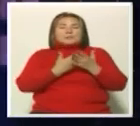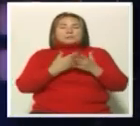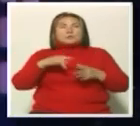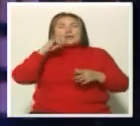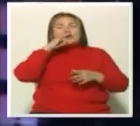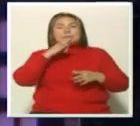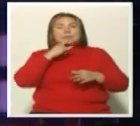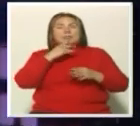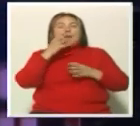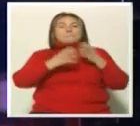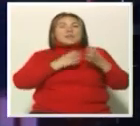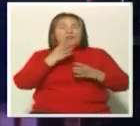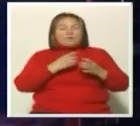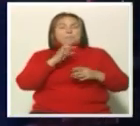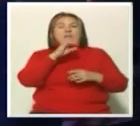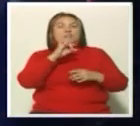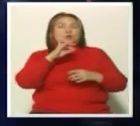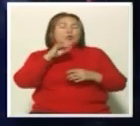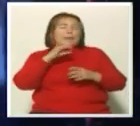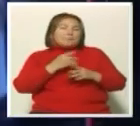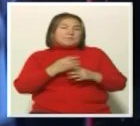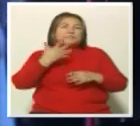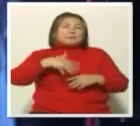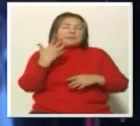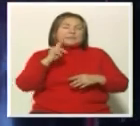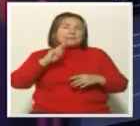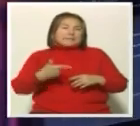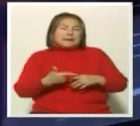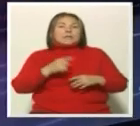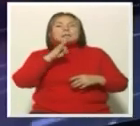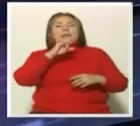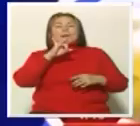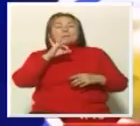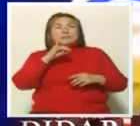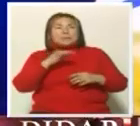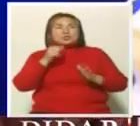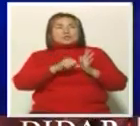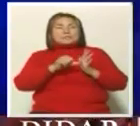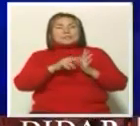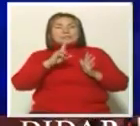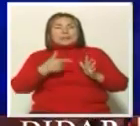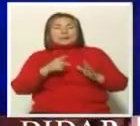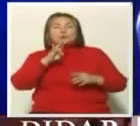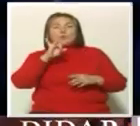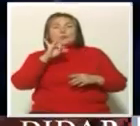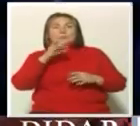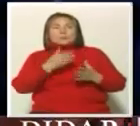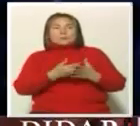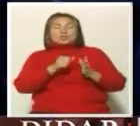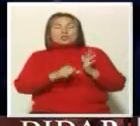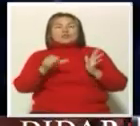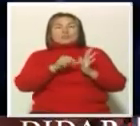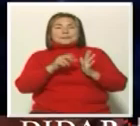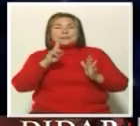на мировом турнире. Это Бекжан Толепов, 55 кг, Марат Нигматулаев, 60 кг, Нур Аманшукуров,